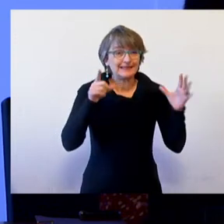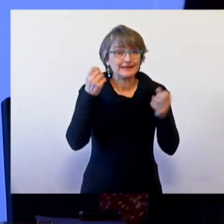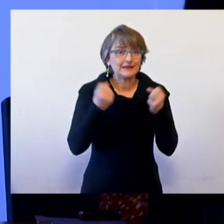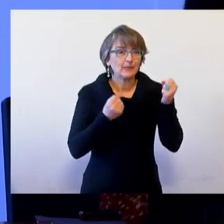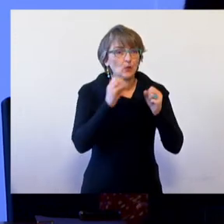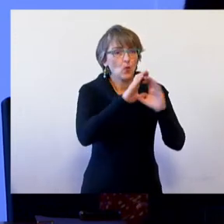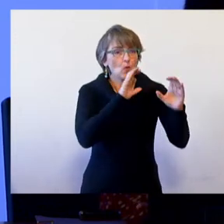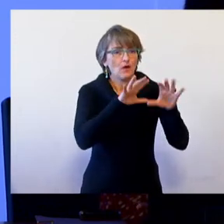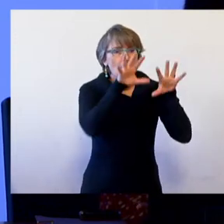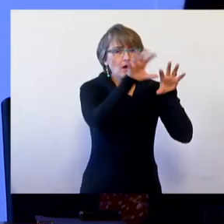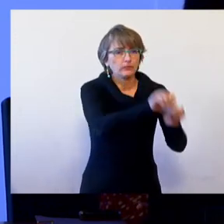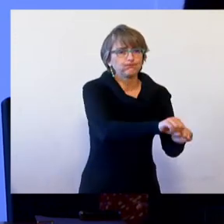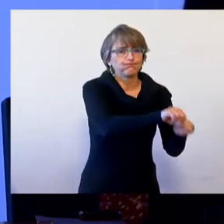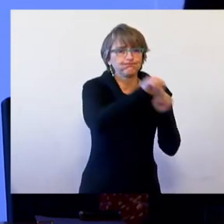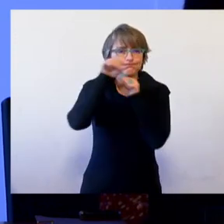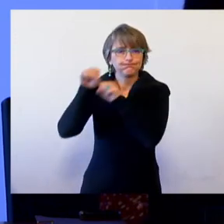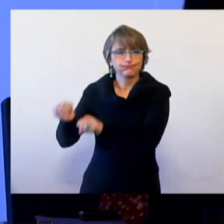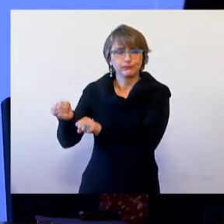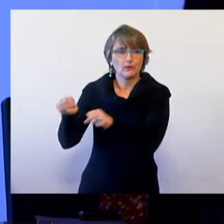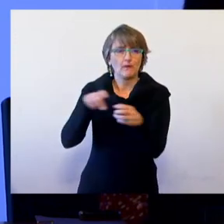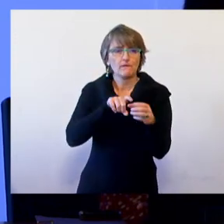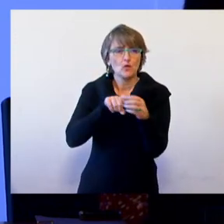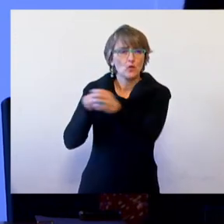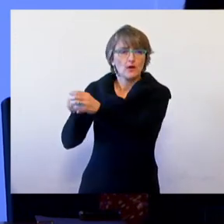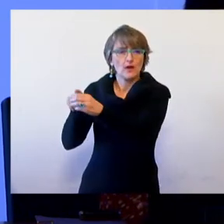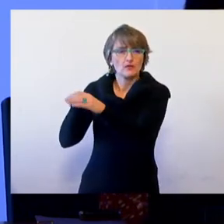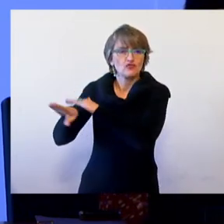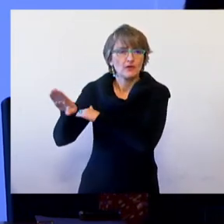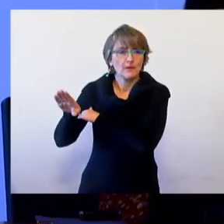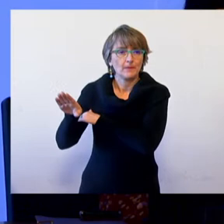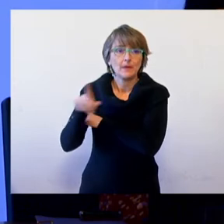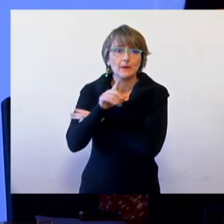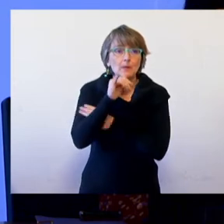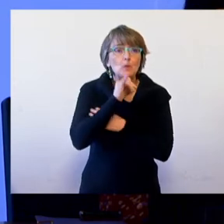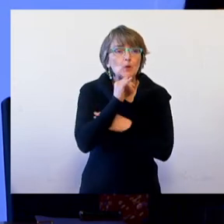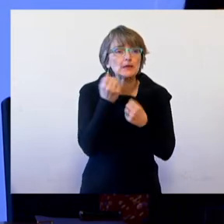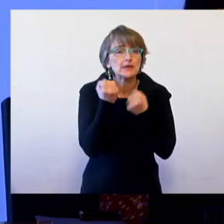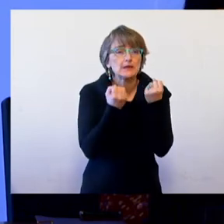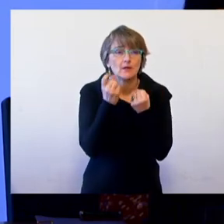petits, qui sont actuellement en dépôt à la fourrière, et nous avons